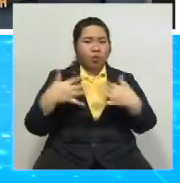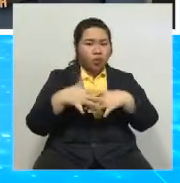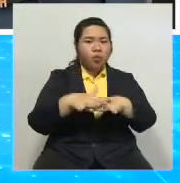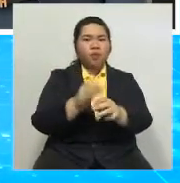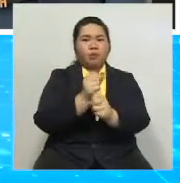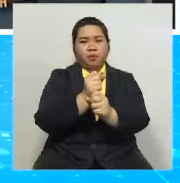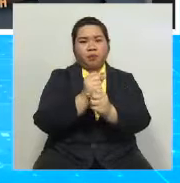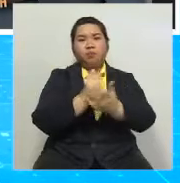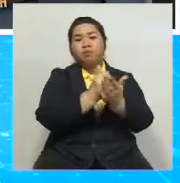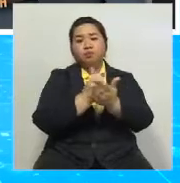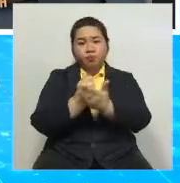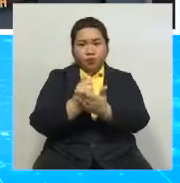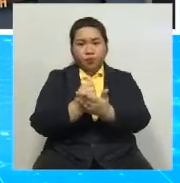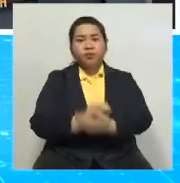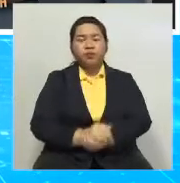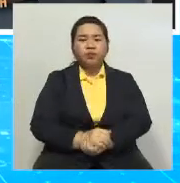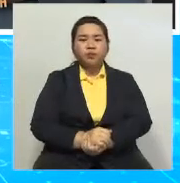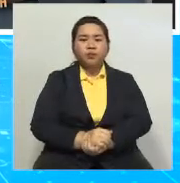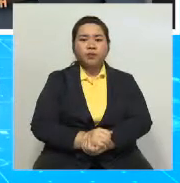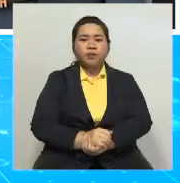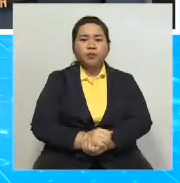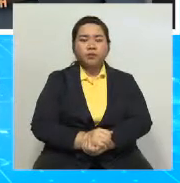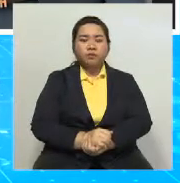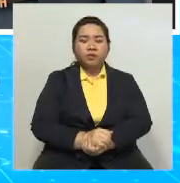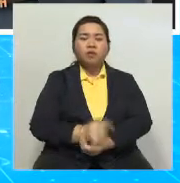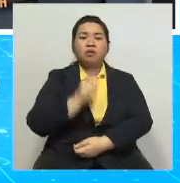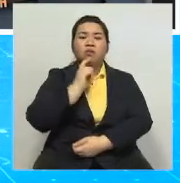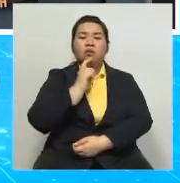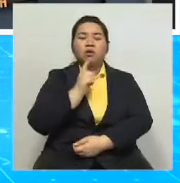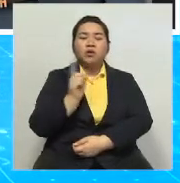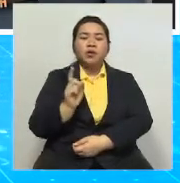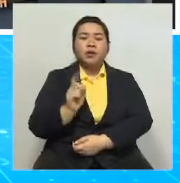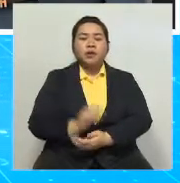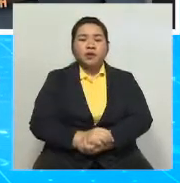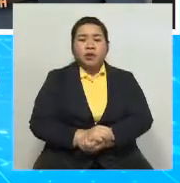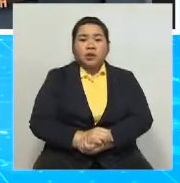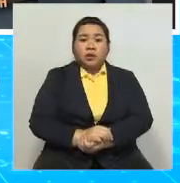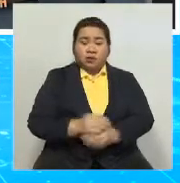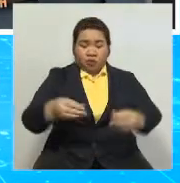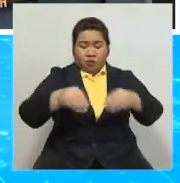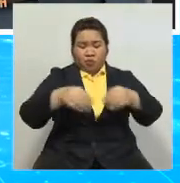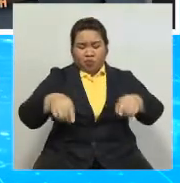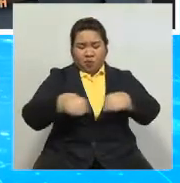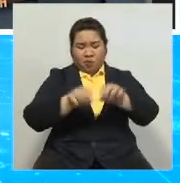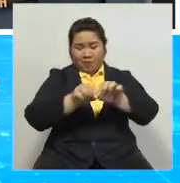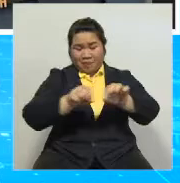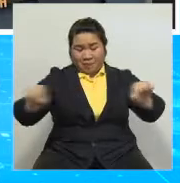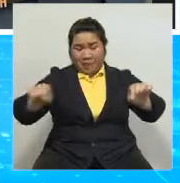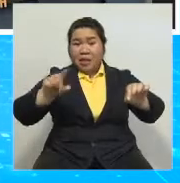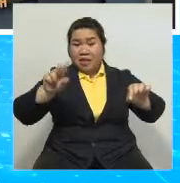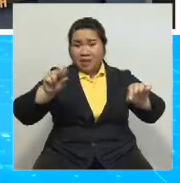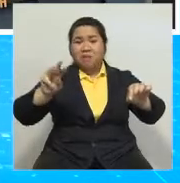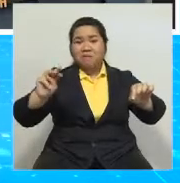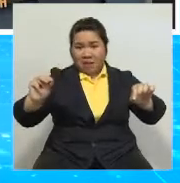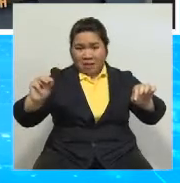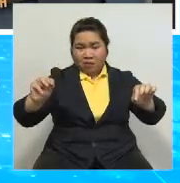ในการดำเนินการตรงนี้นะครับก็วันนี้นะครับแล้วก็จุดที่ขาดนะครับ30เมตรตรงเนี้ยเ